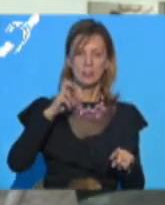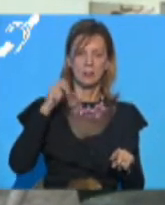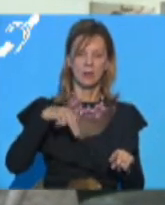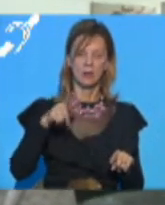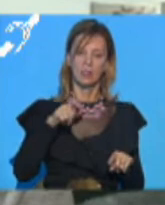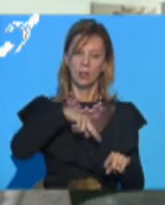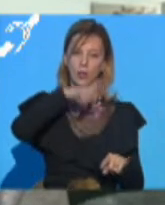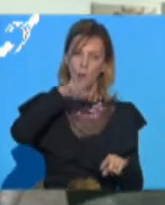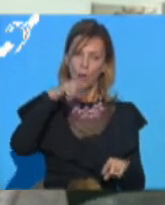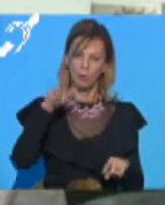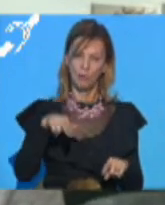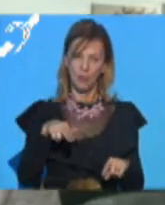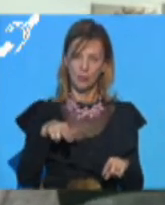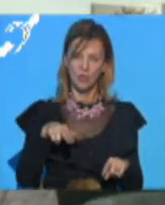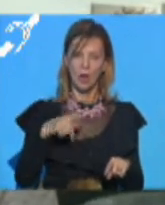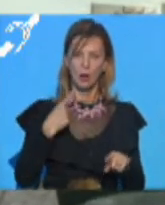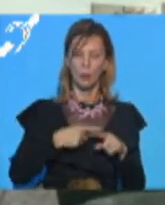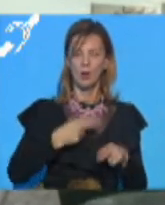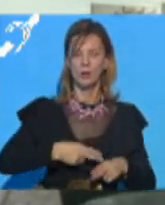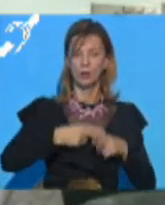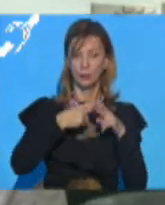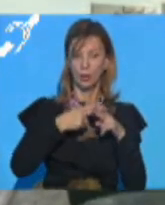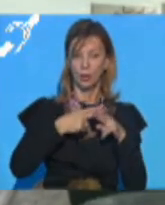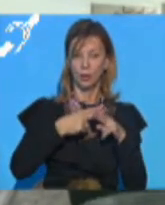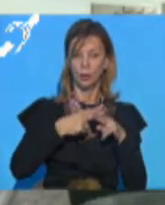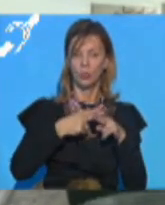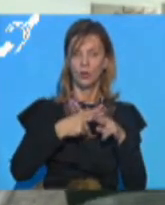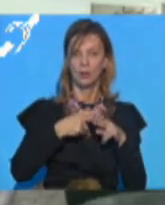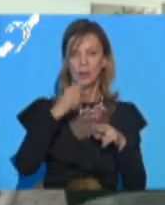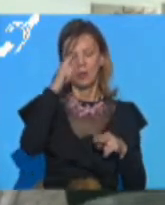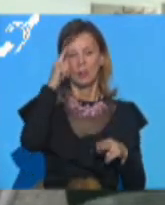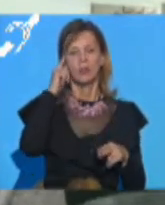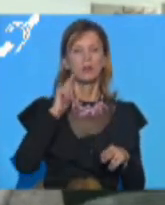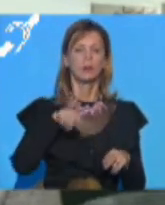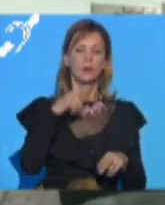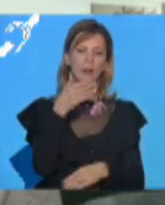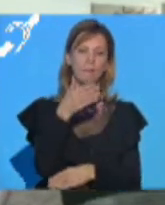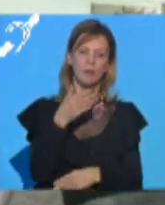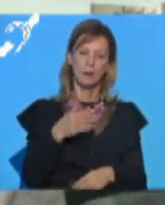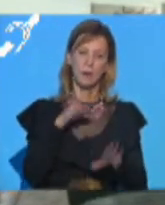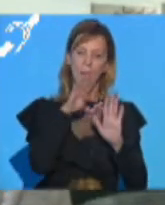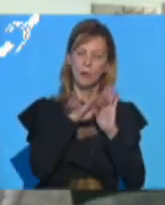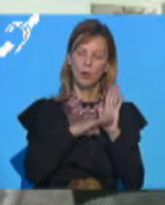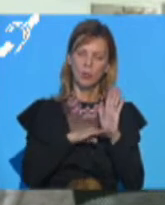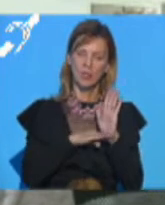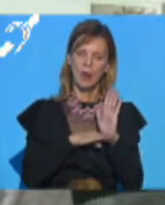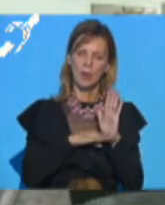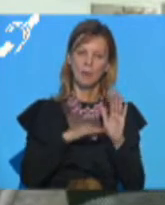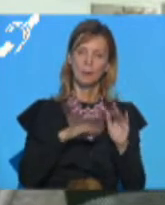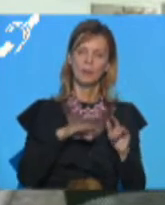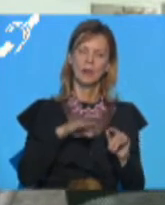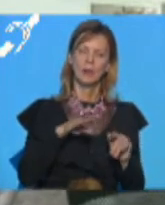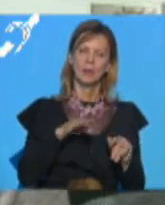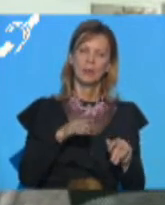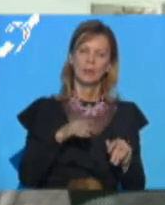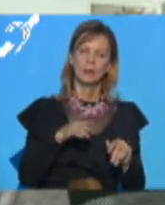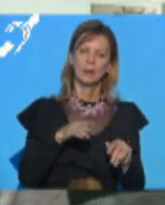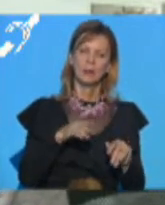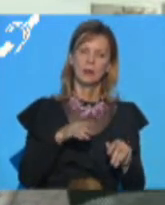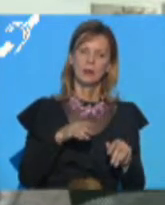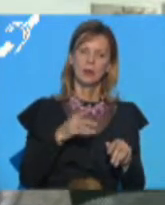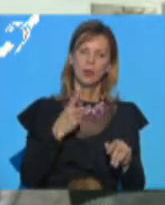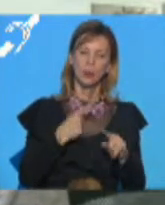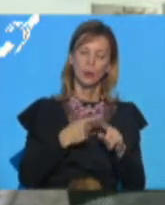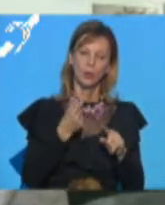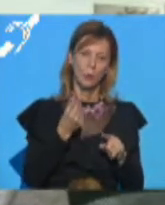Kirkens Bimisjon Bergen, cu sprijinul financiar Active Citizen Fund, program finanțat de Islanda, Liechtenstein și